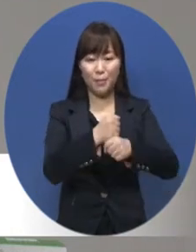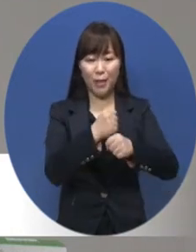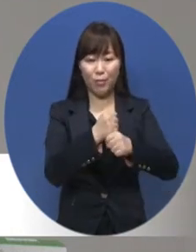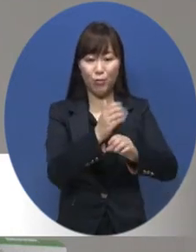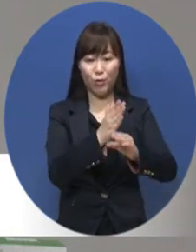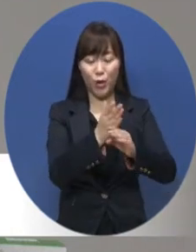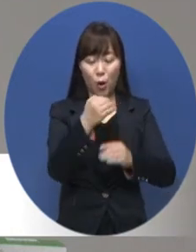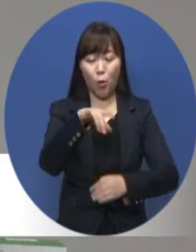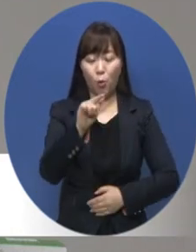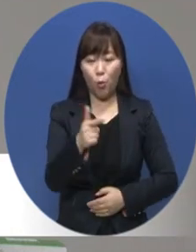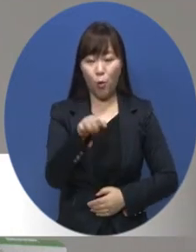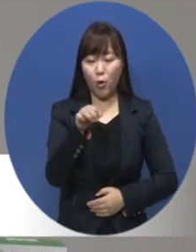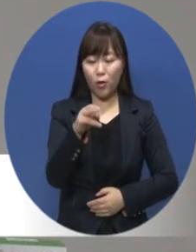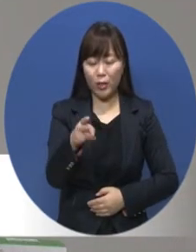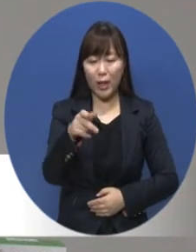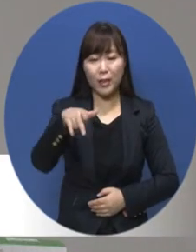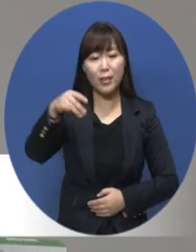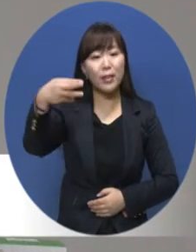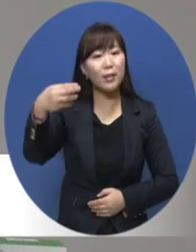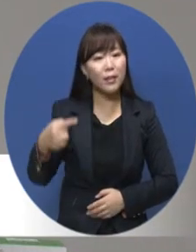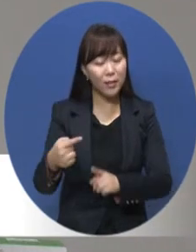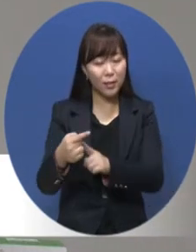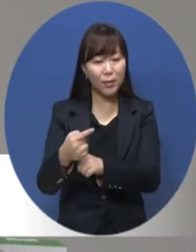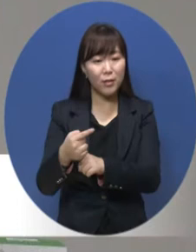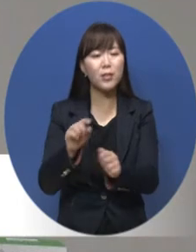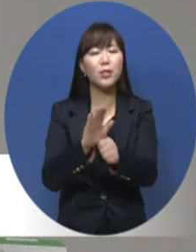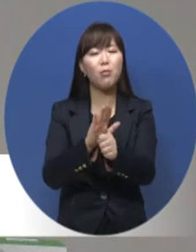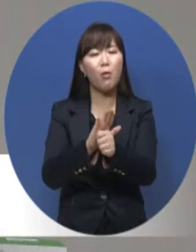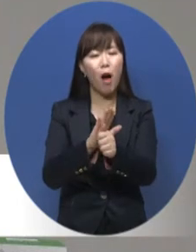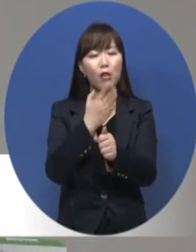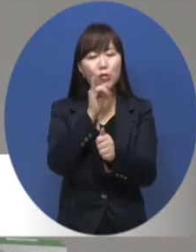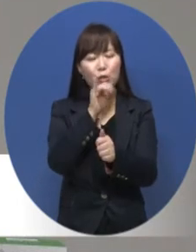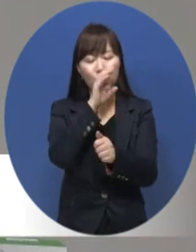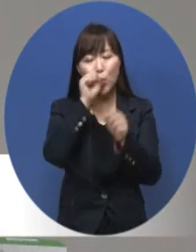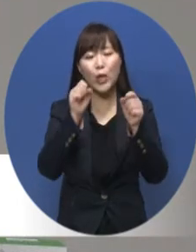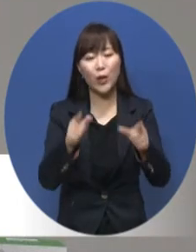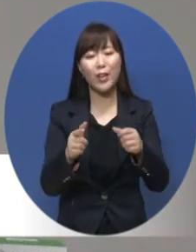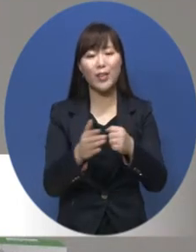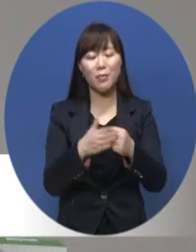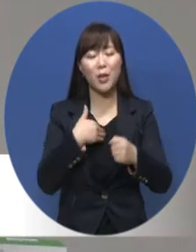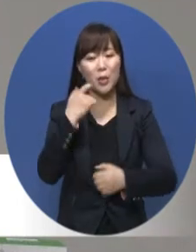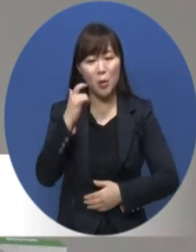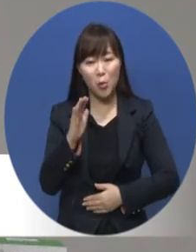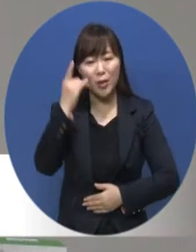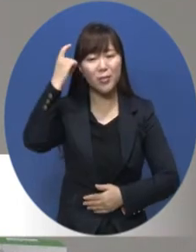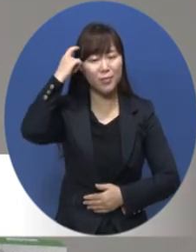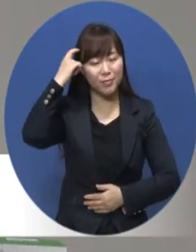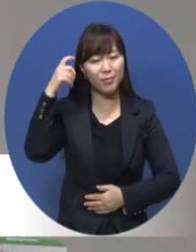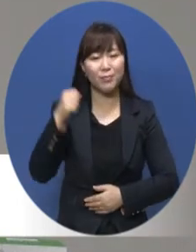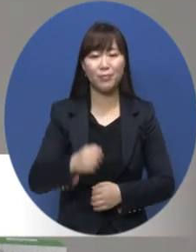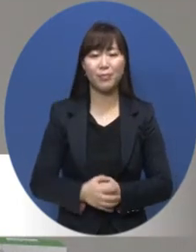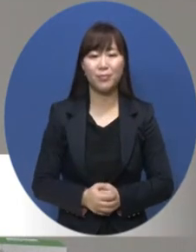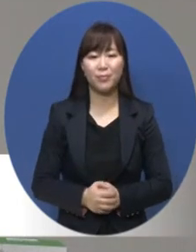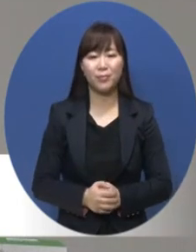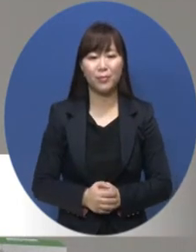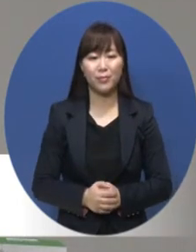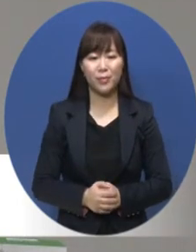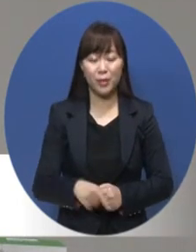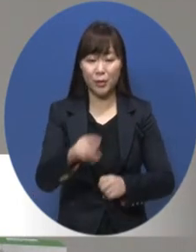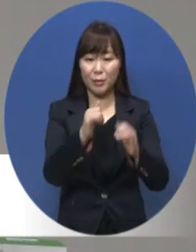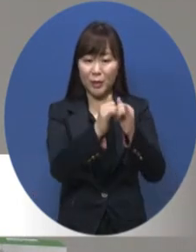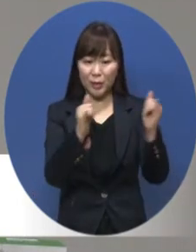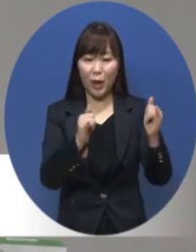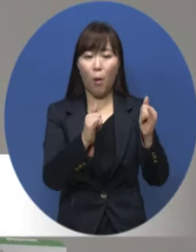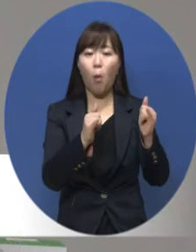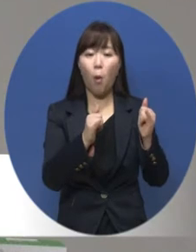있는 이 원예 키트를 좀 지원을 할 수 있는 좋은 기회가 있어서 저희도 되게 영광스럽게 생각을 하고 있고요. 그분들이 좀